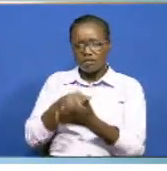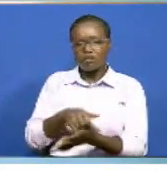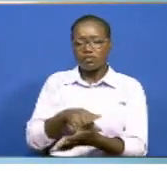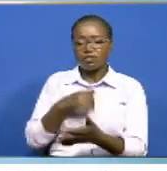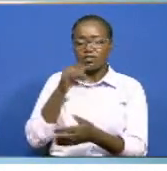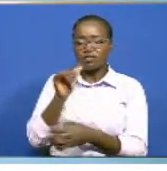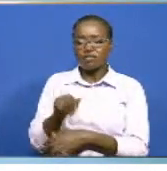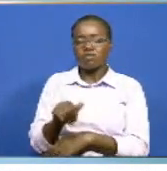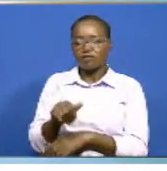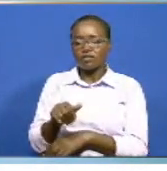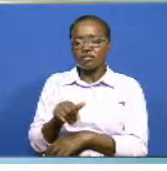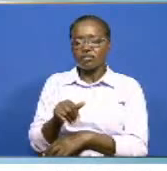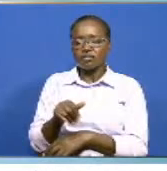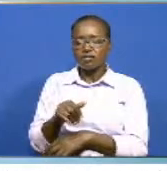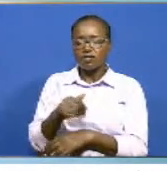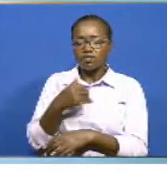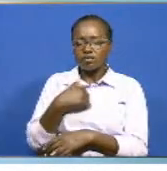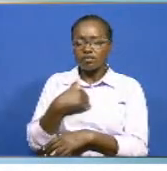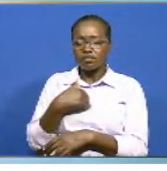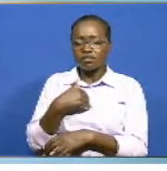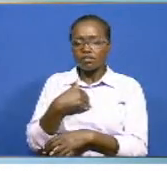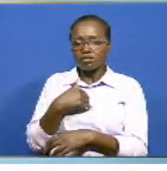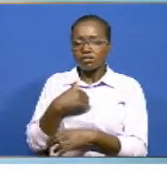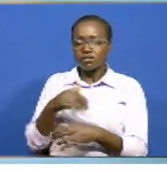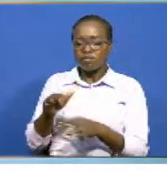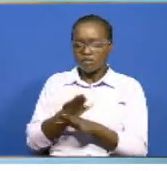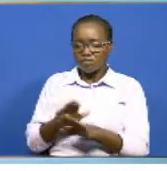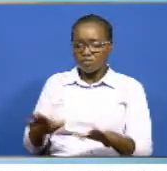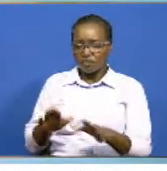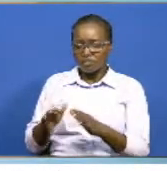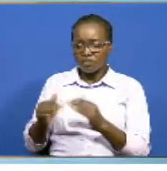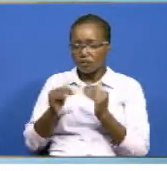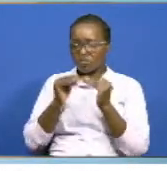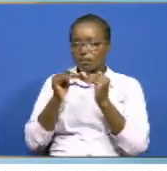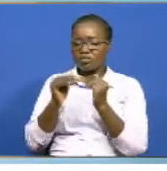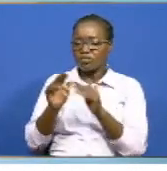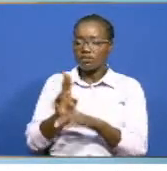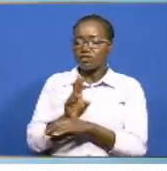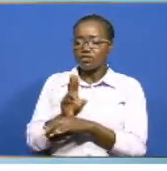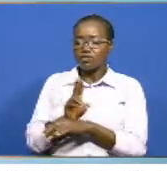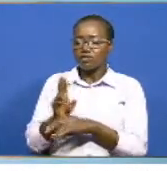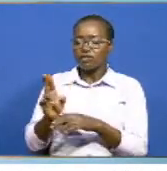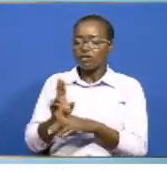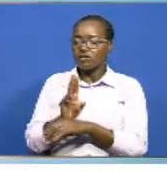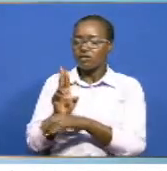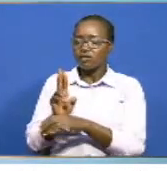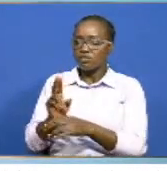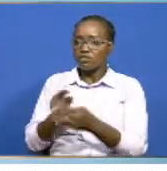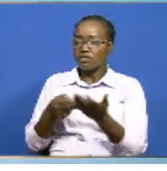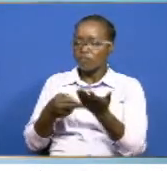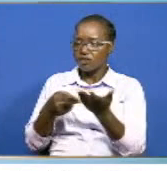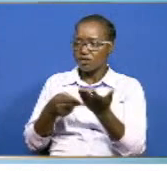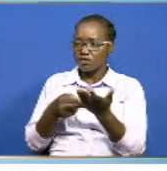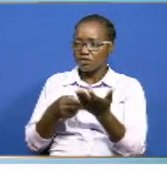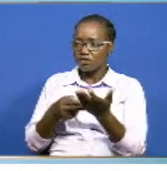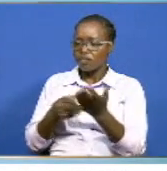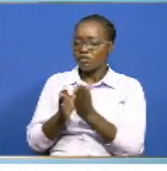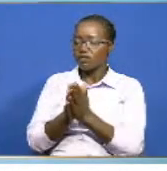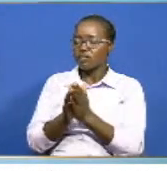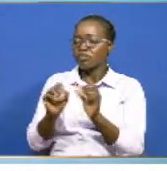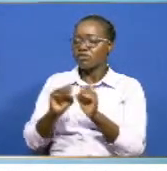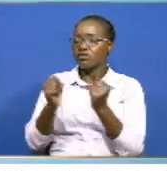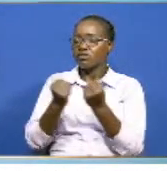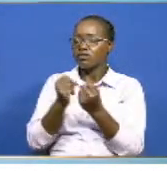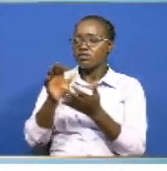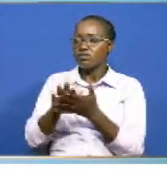na common ground ya kutumia teknolojia na njia za mitandao ya kijamii ili sisi kama Wakenya